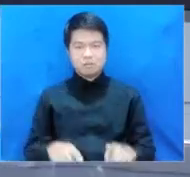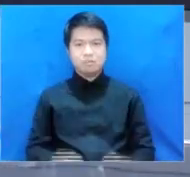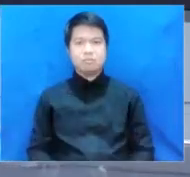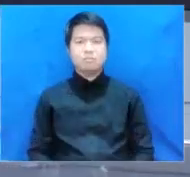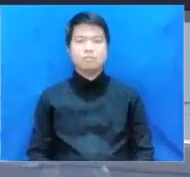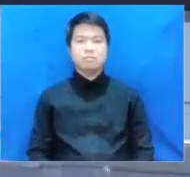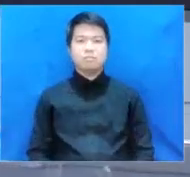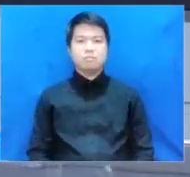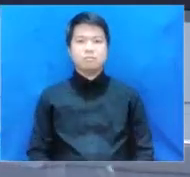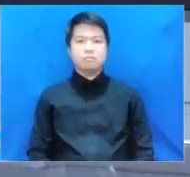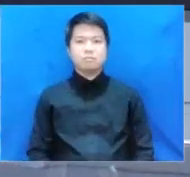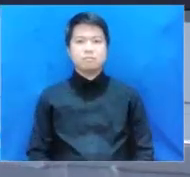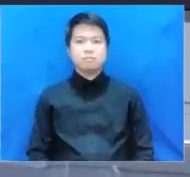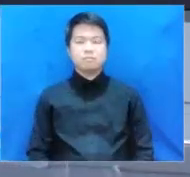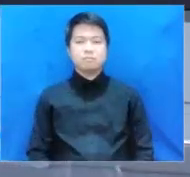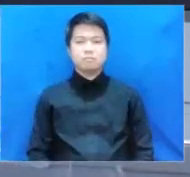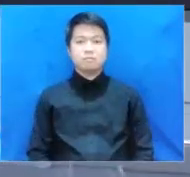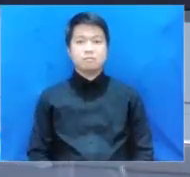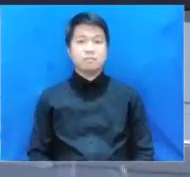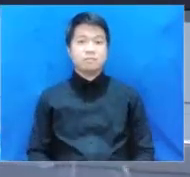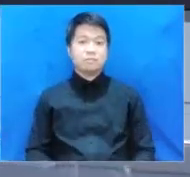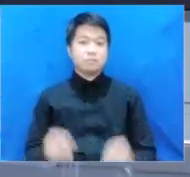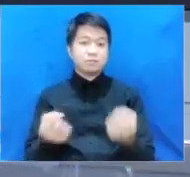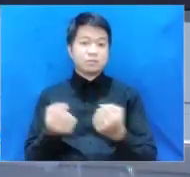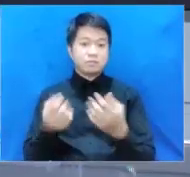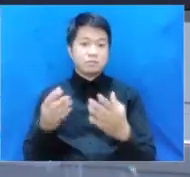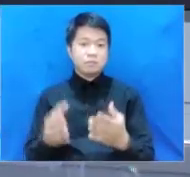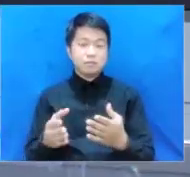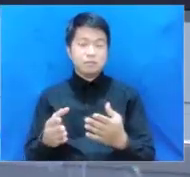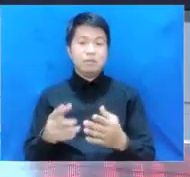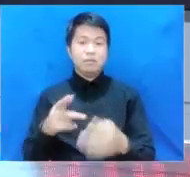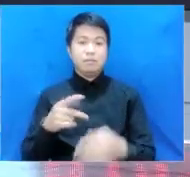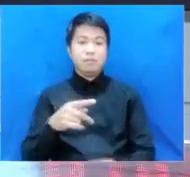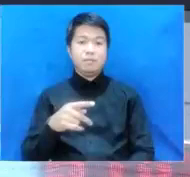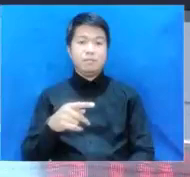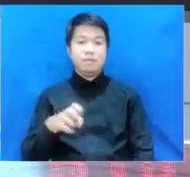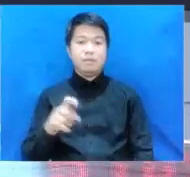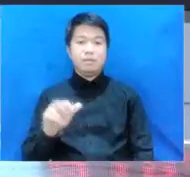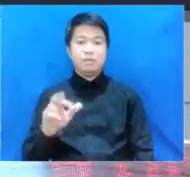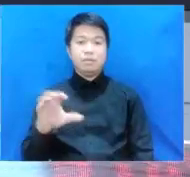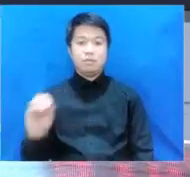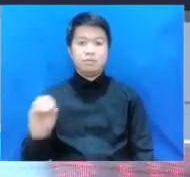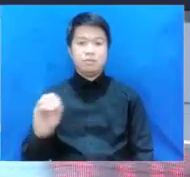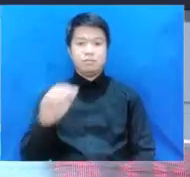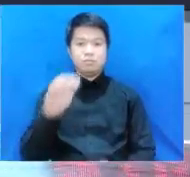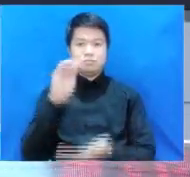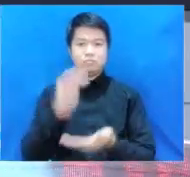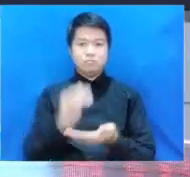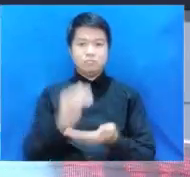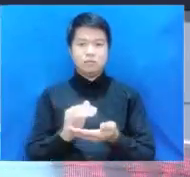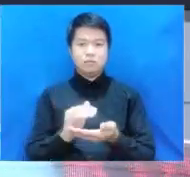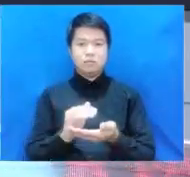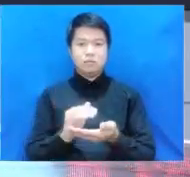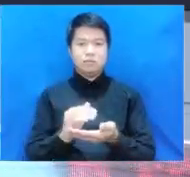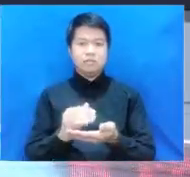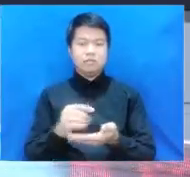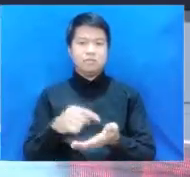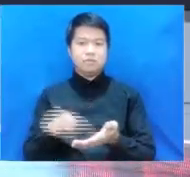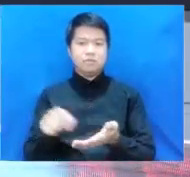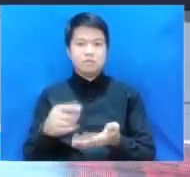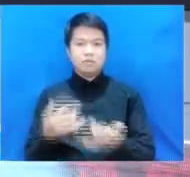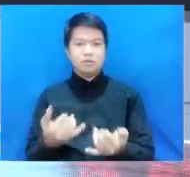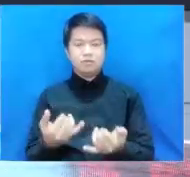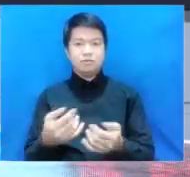Pinilahan naman ng mga motorista ang mga Petrogas station dahil sa kanilang tapyas singil sa petrolyo simula ngayong araw. Ang rollback